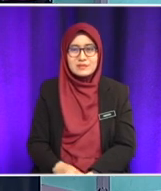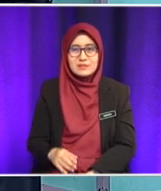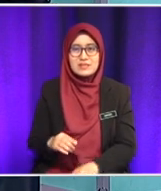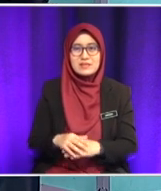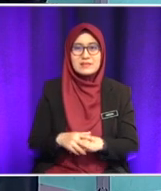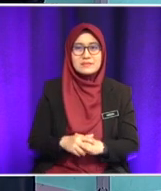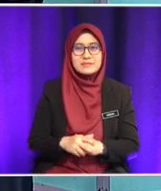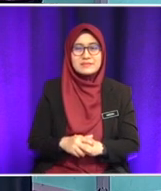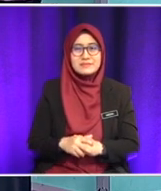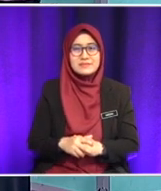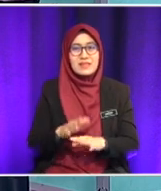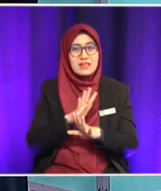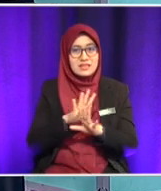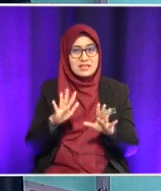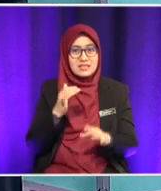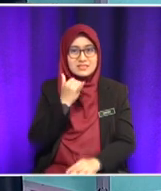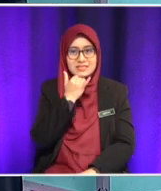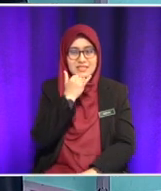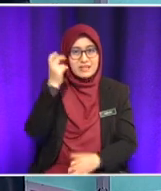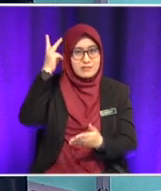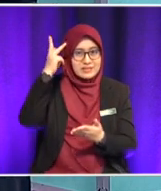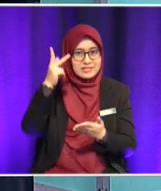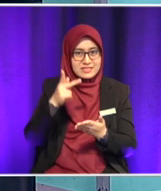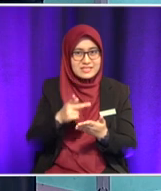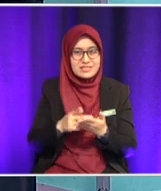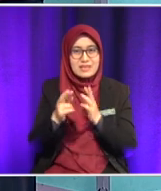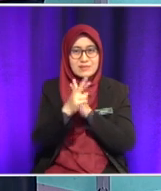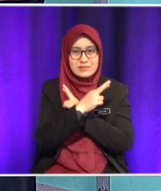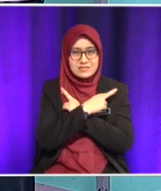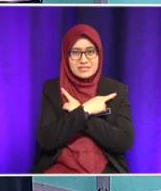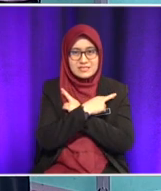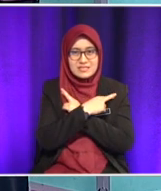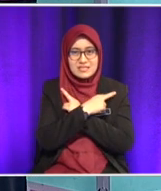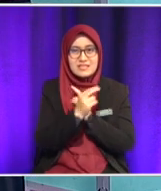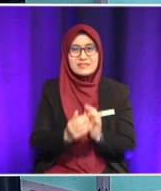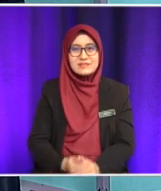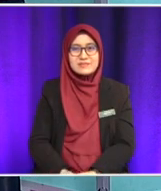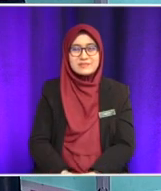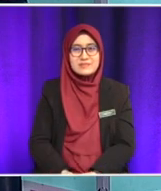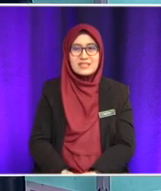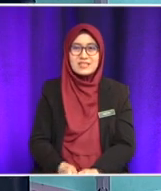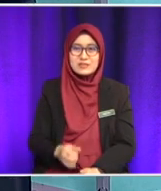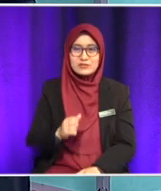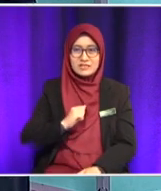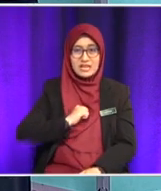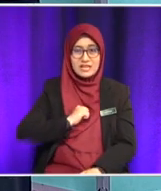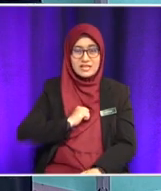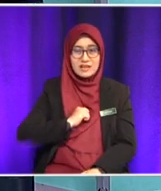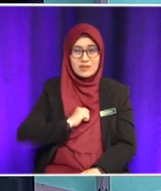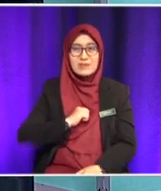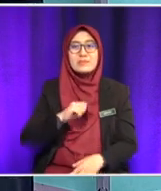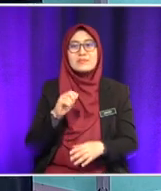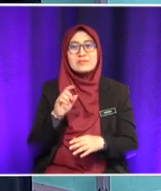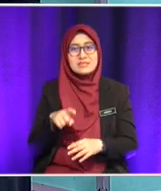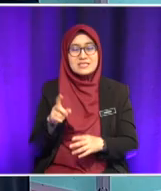tidak salah bergenang besar Tata Susila perlu dijaga itu saja terima